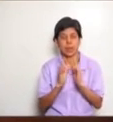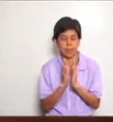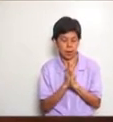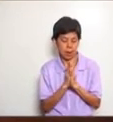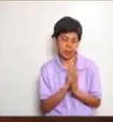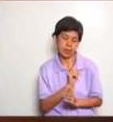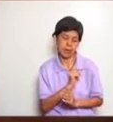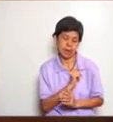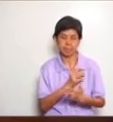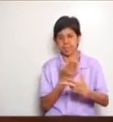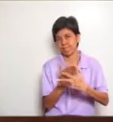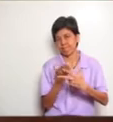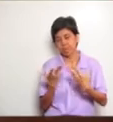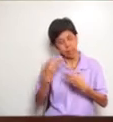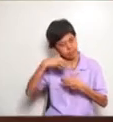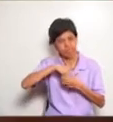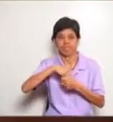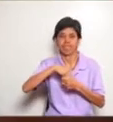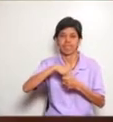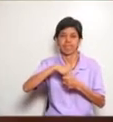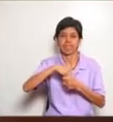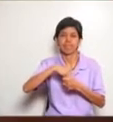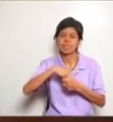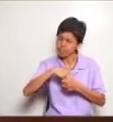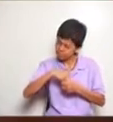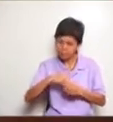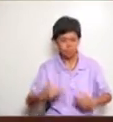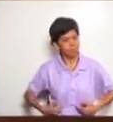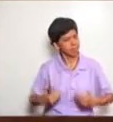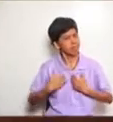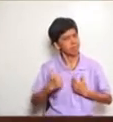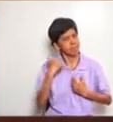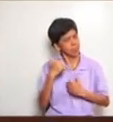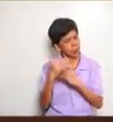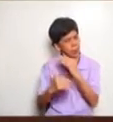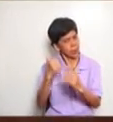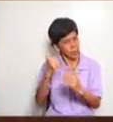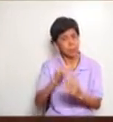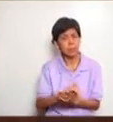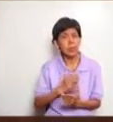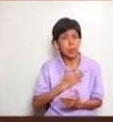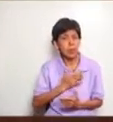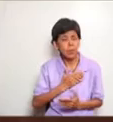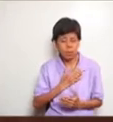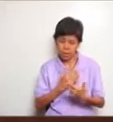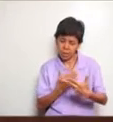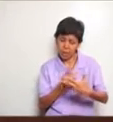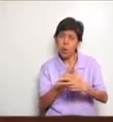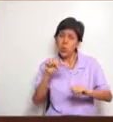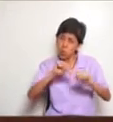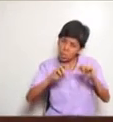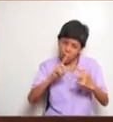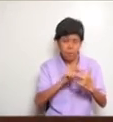สายาต์ชัไหม ถกโรงท่านครับ ผมกลาบเรีนว่า ที่ผมผสมสาม